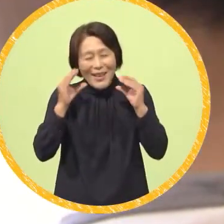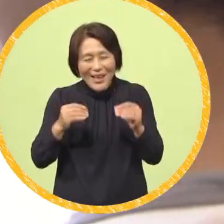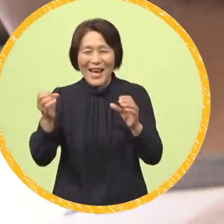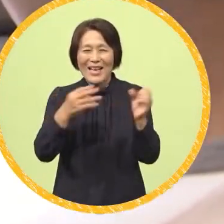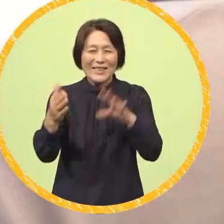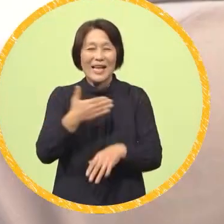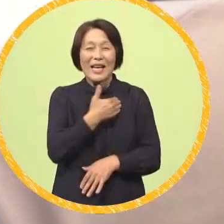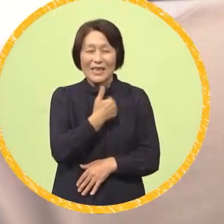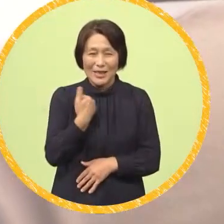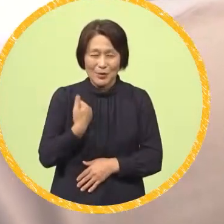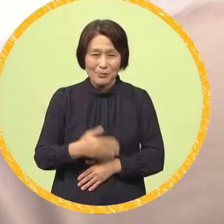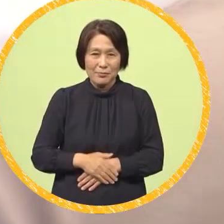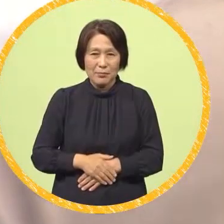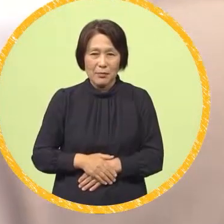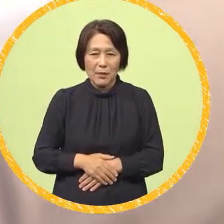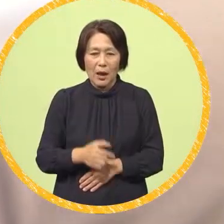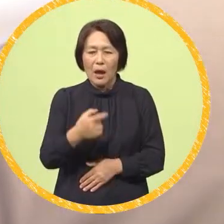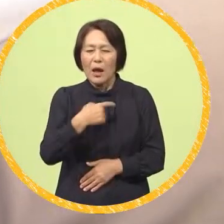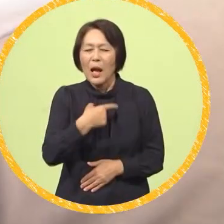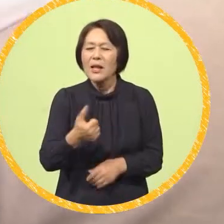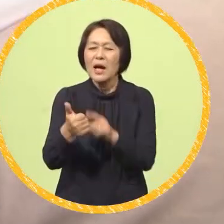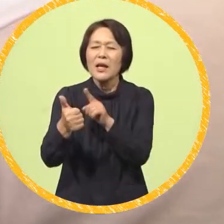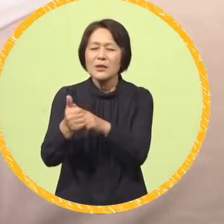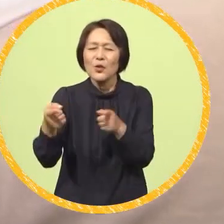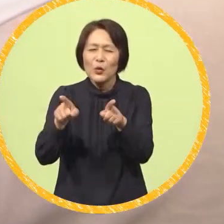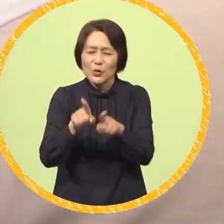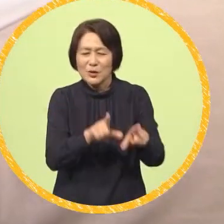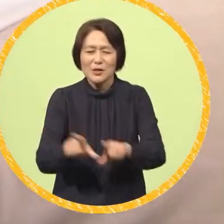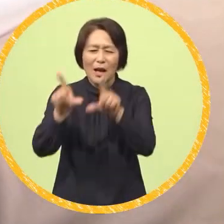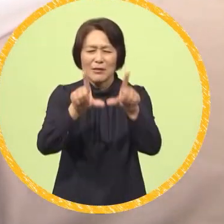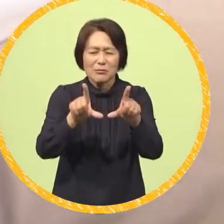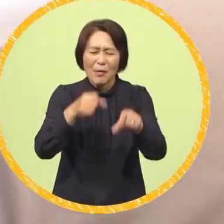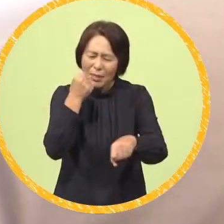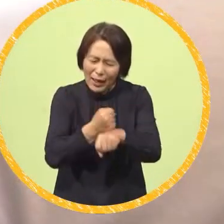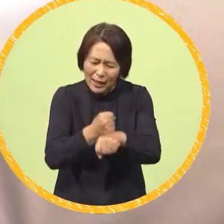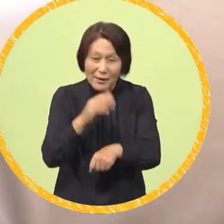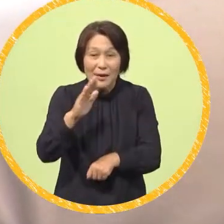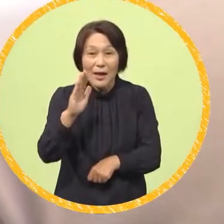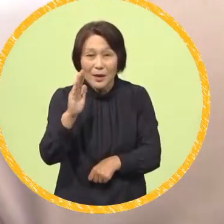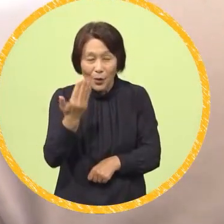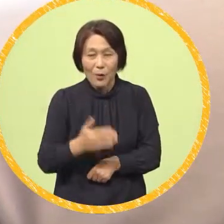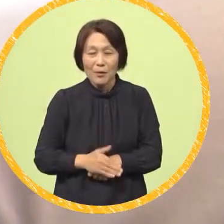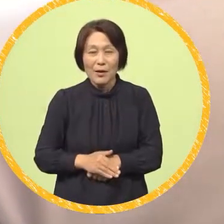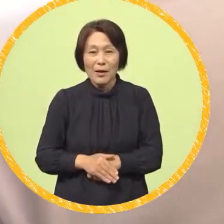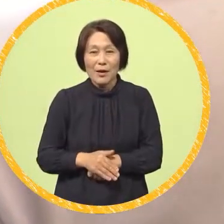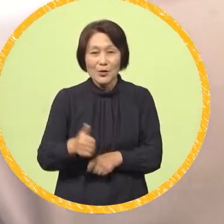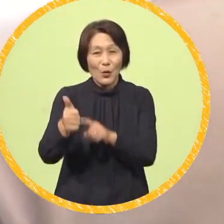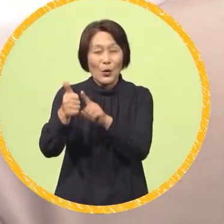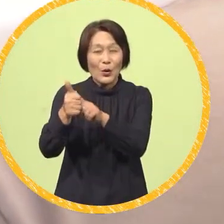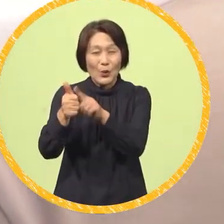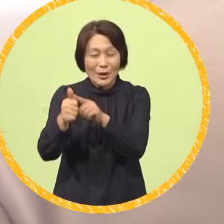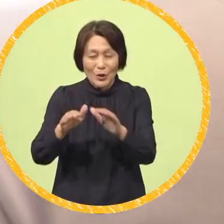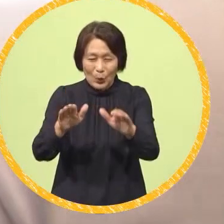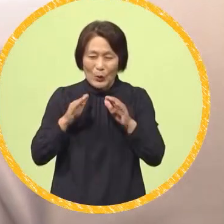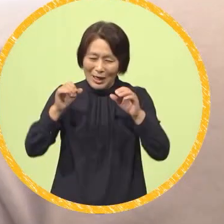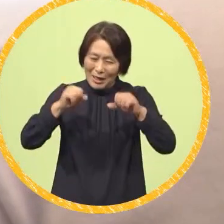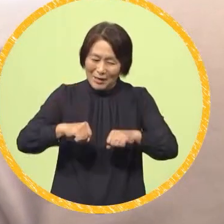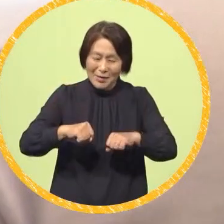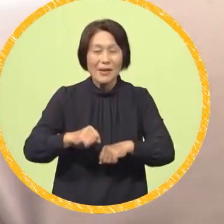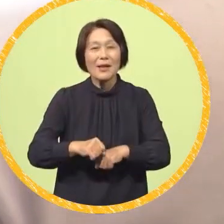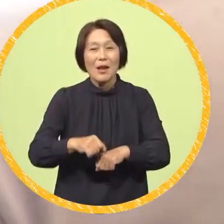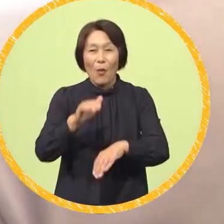んですね。あの嫌いなやつと一緒に生活することはものすごく大変だけど、その人たちをどう受け入れてど